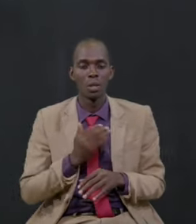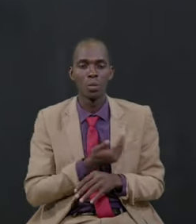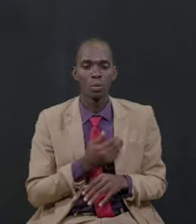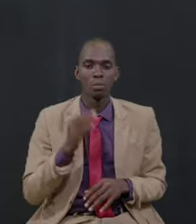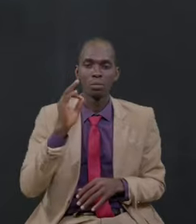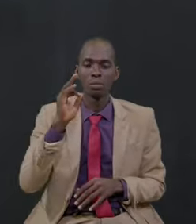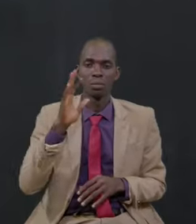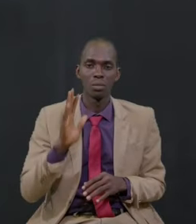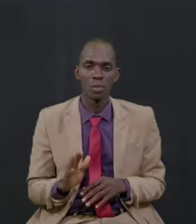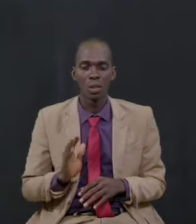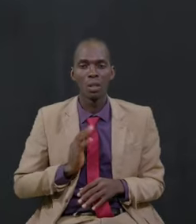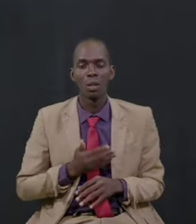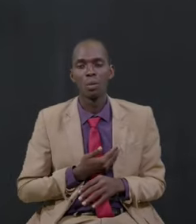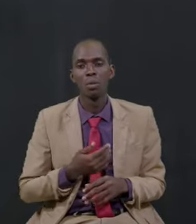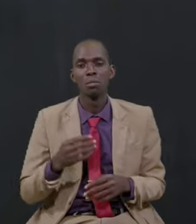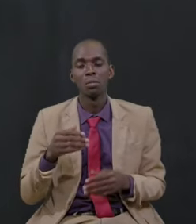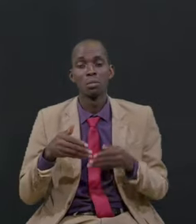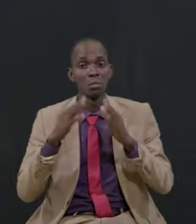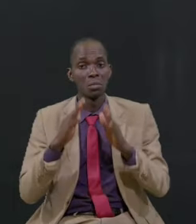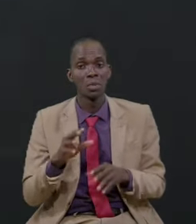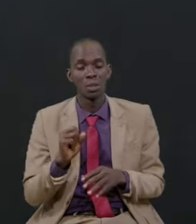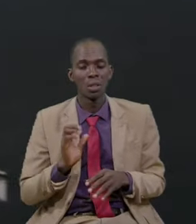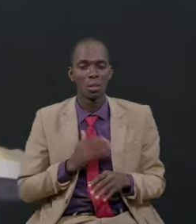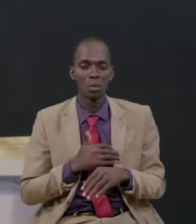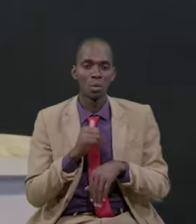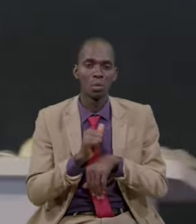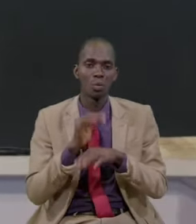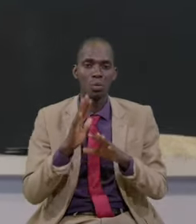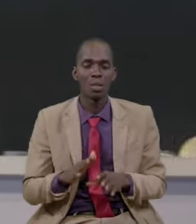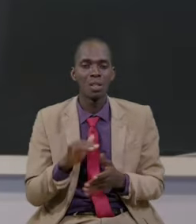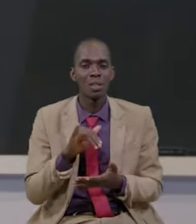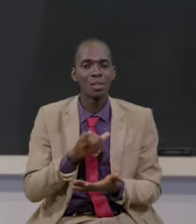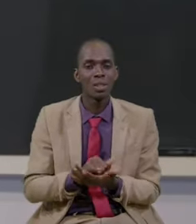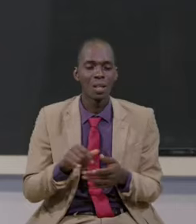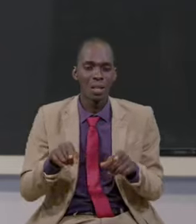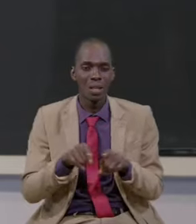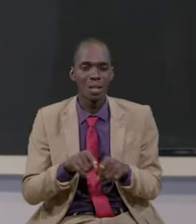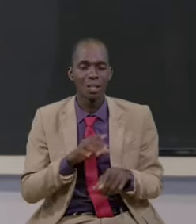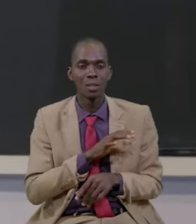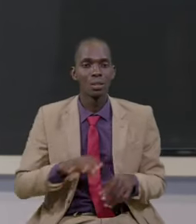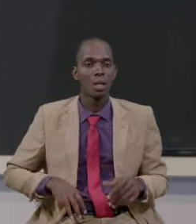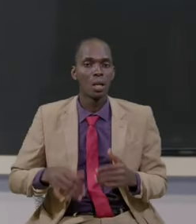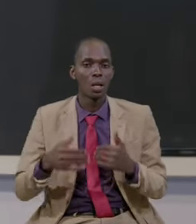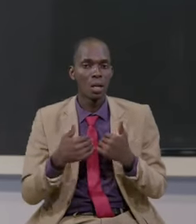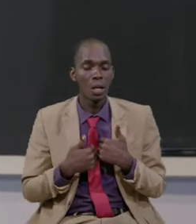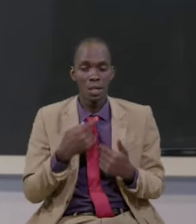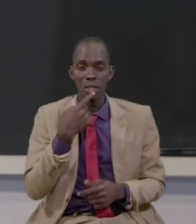nos pasteurs, nos ouvriers. Comme